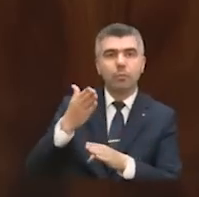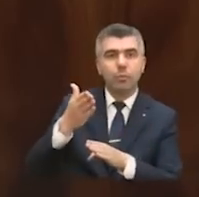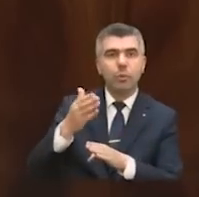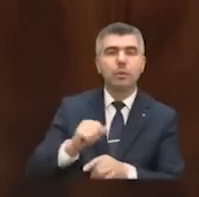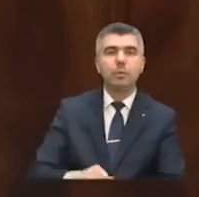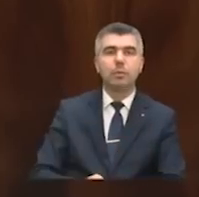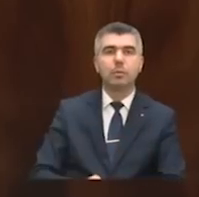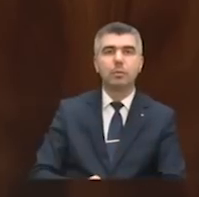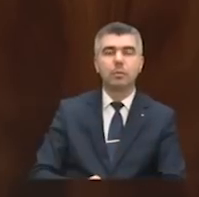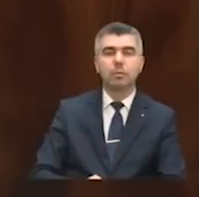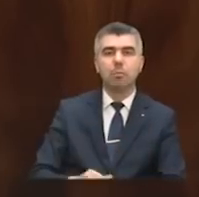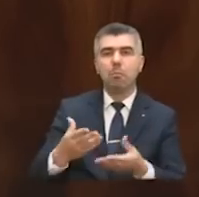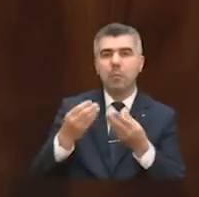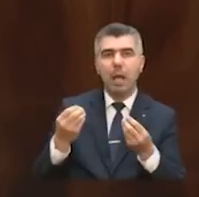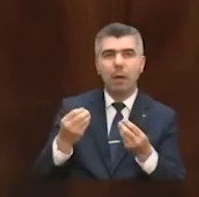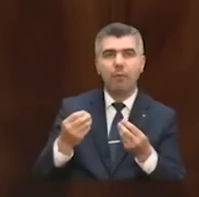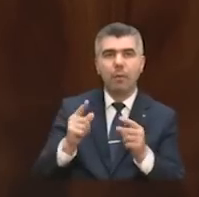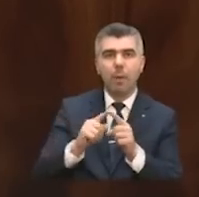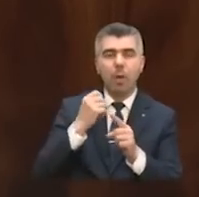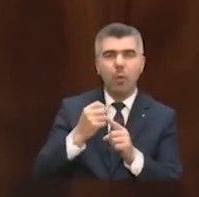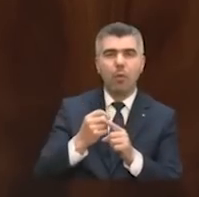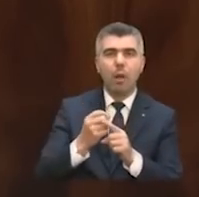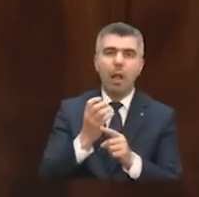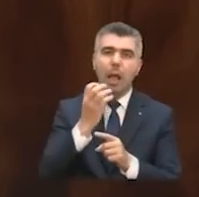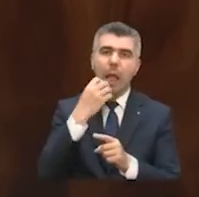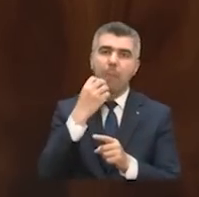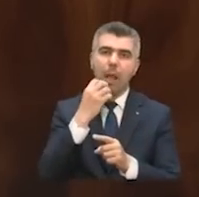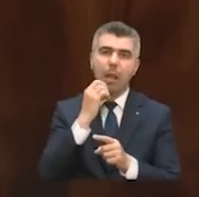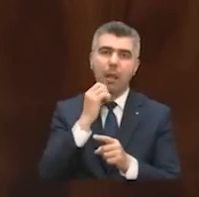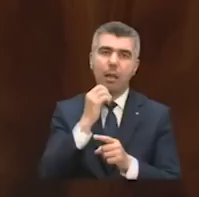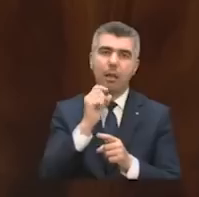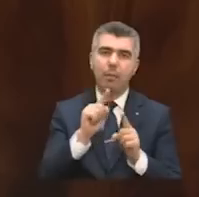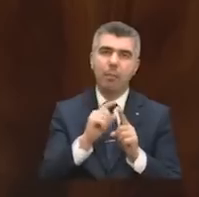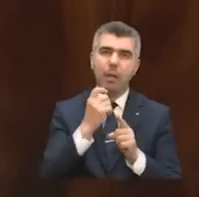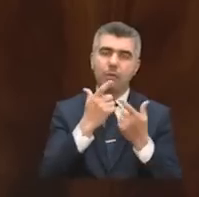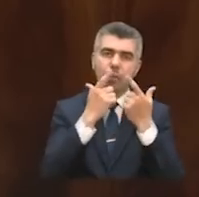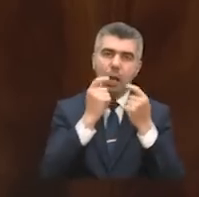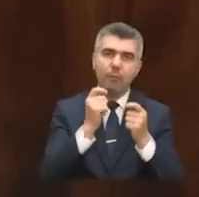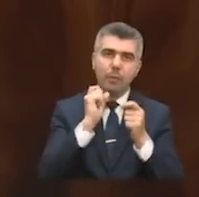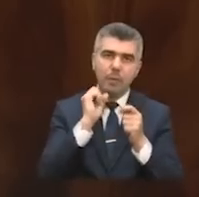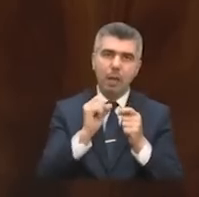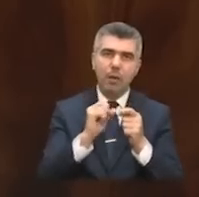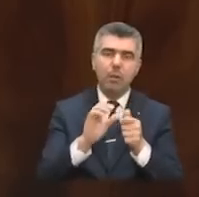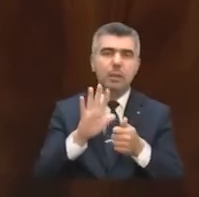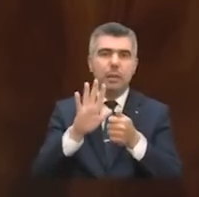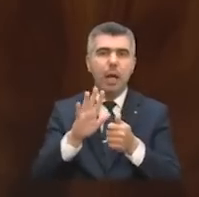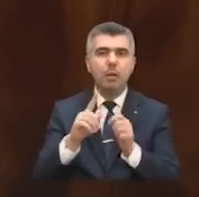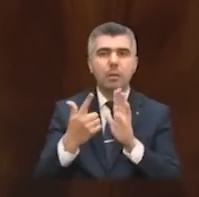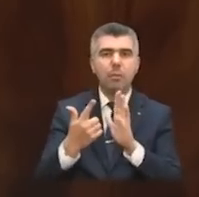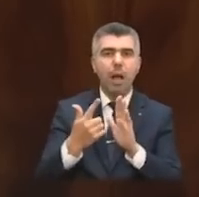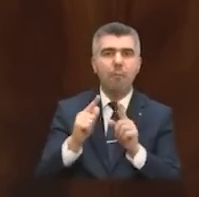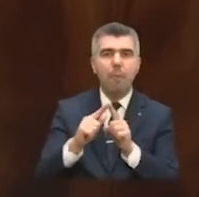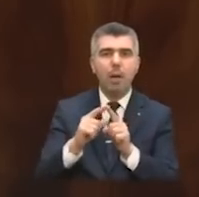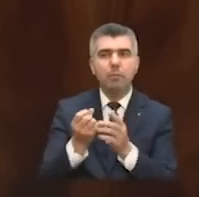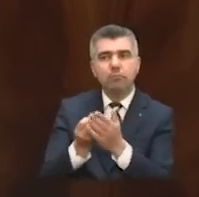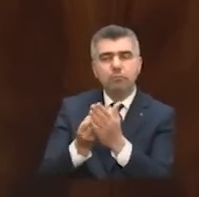في واحد العدد، الا مشيتي عند ابل ولا في الشركات كتجي مع الخمسه مع السته كتلقى شي واحد اللي كيدرس في وسط المكازا كيقول